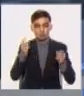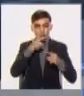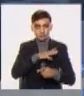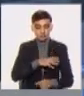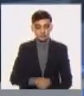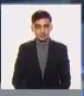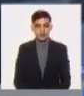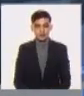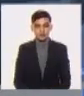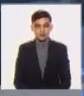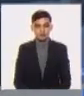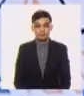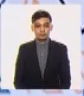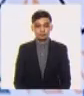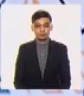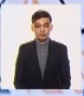обзор.